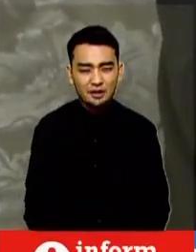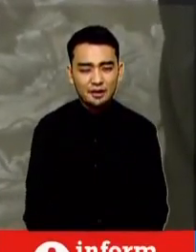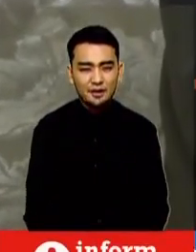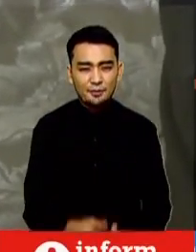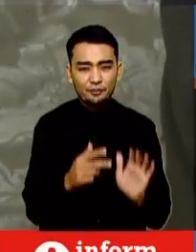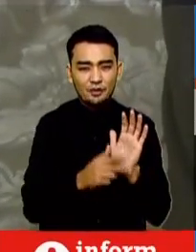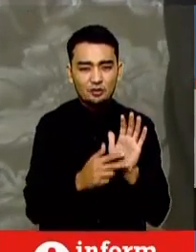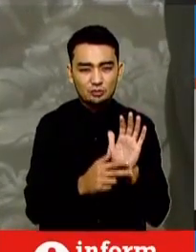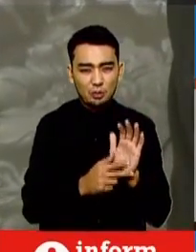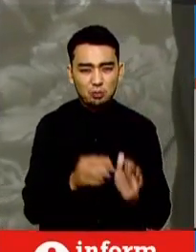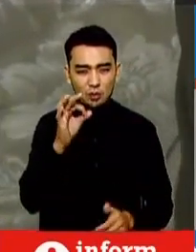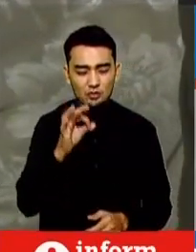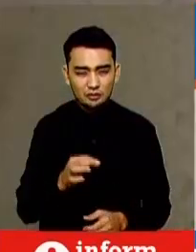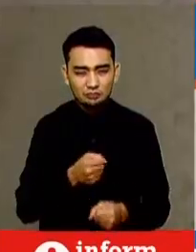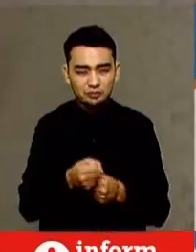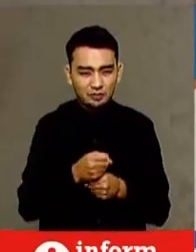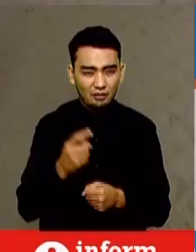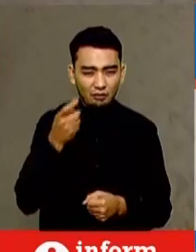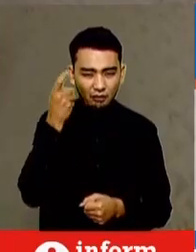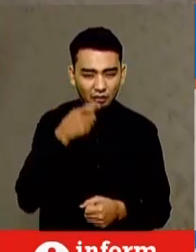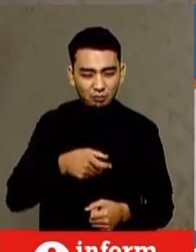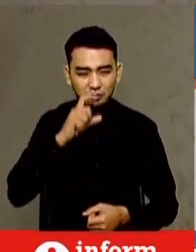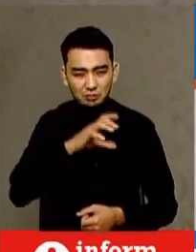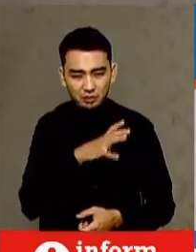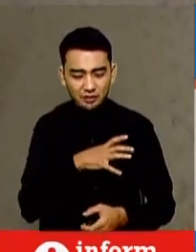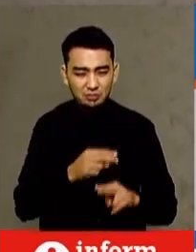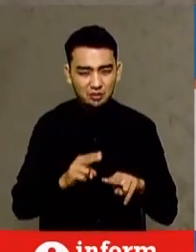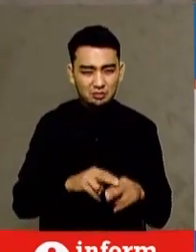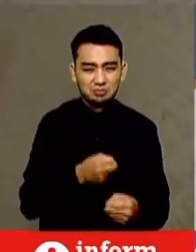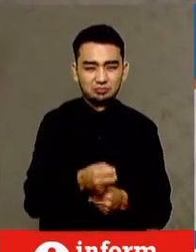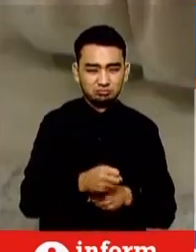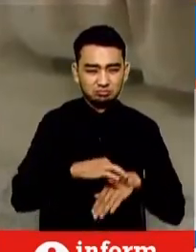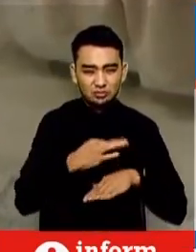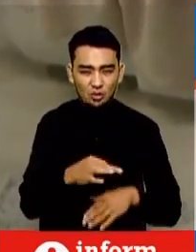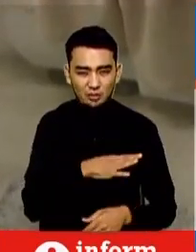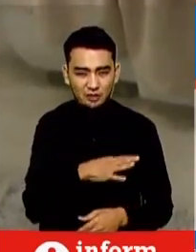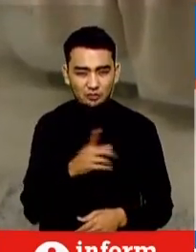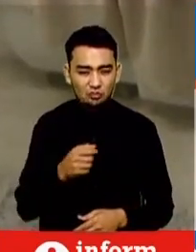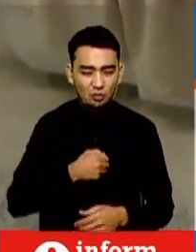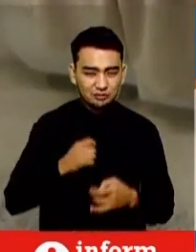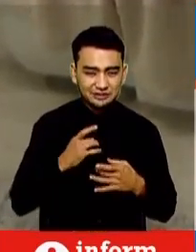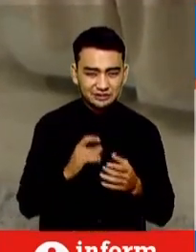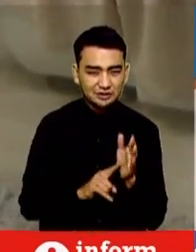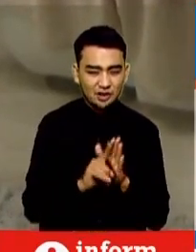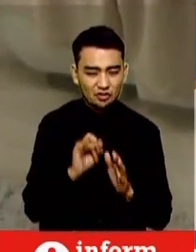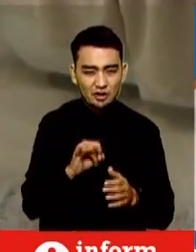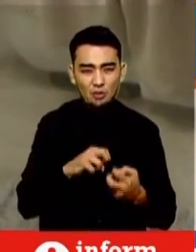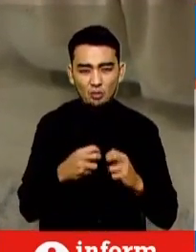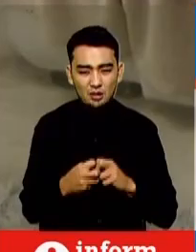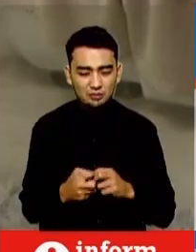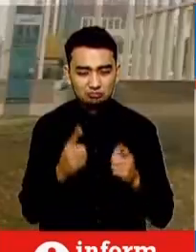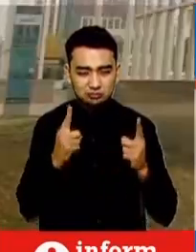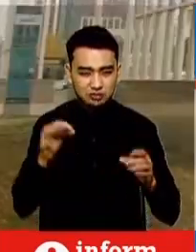80% преступлений в быту совершаются в состоянии алкогольного опьянения. Это официальная статистика Министерства внутренних дел. Серьезной проблемой